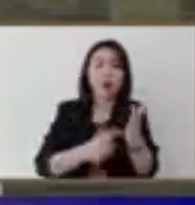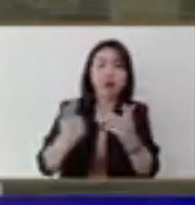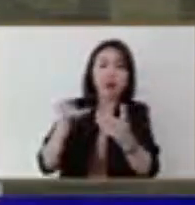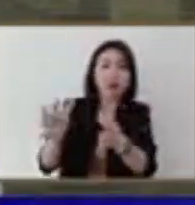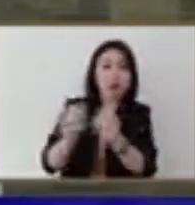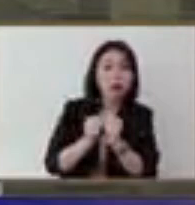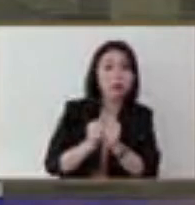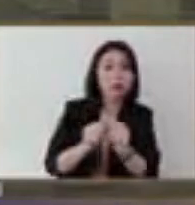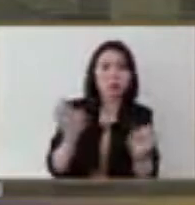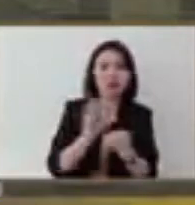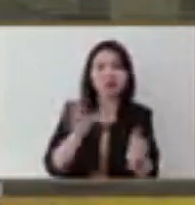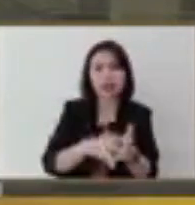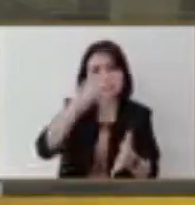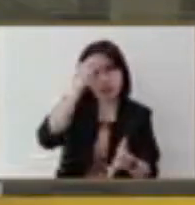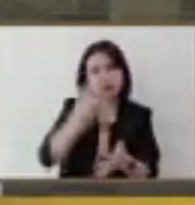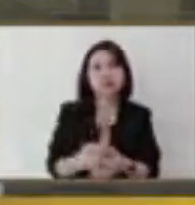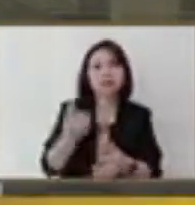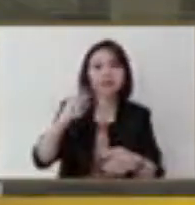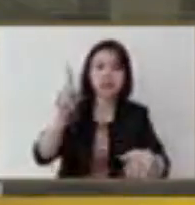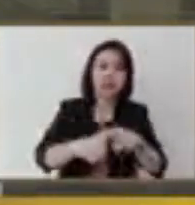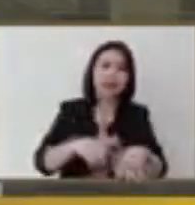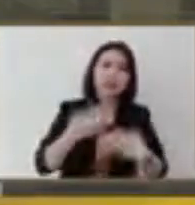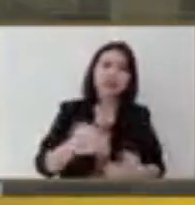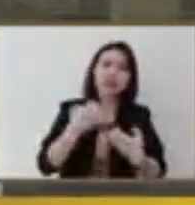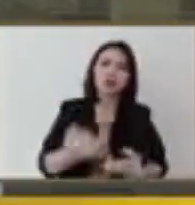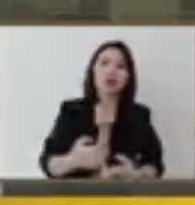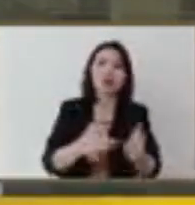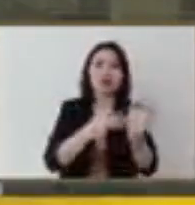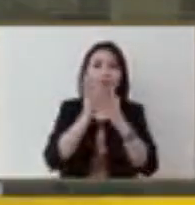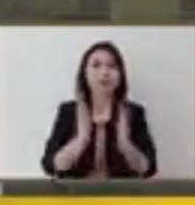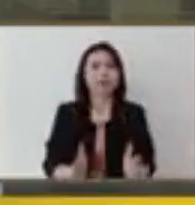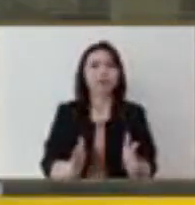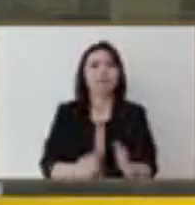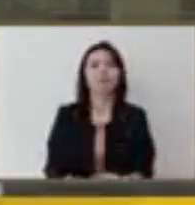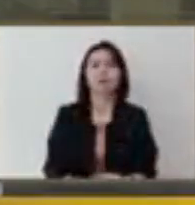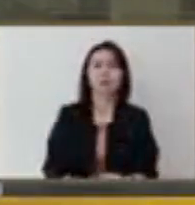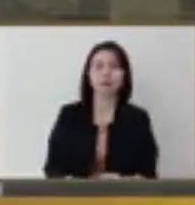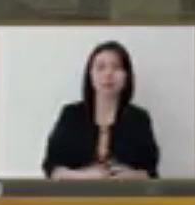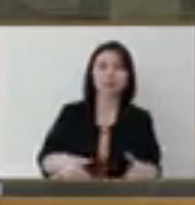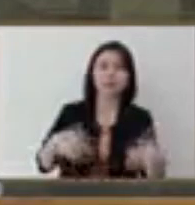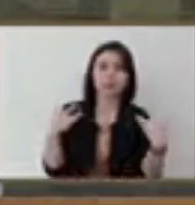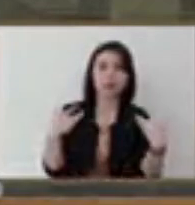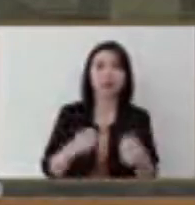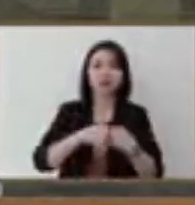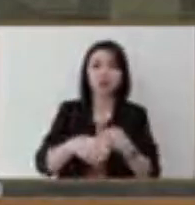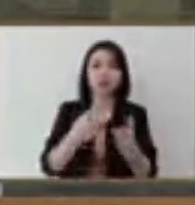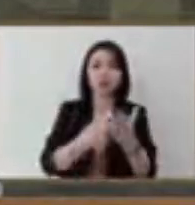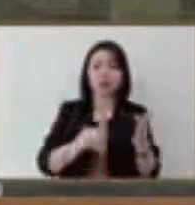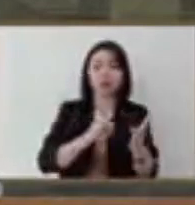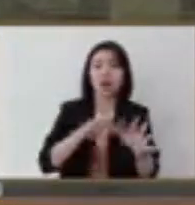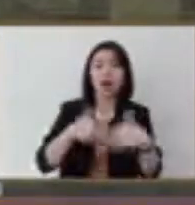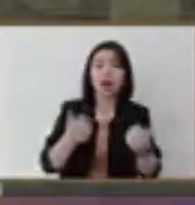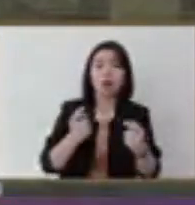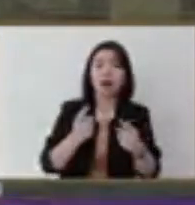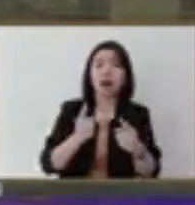mag-i-enjoy. Hindi sila may enjoy ang buhay Kristiyano. So, kaya kung ano man ang trato ko sa mga full-time dito, ganun